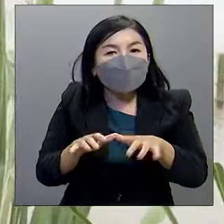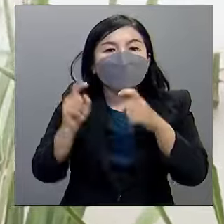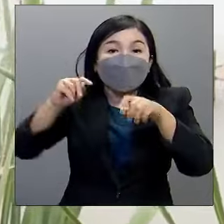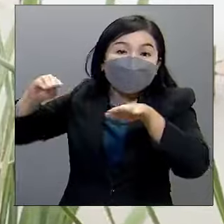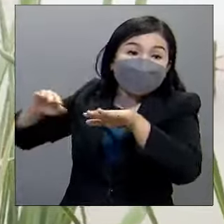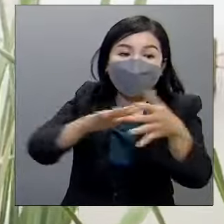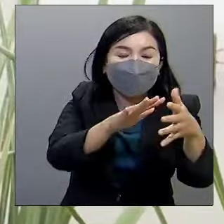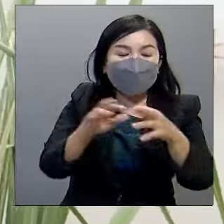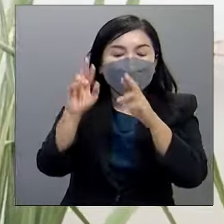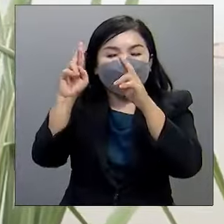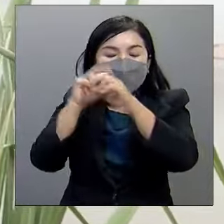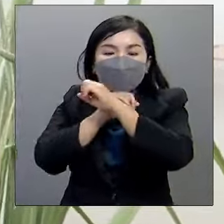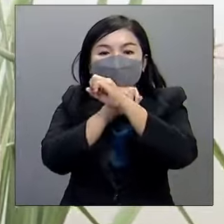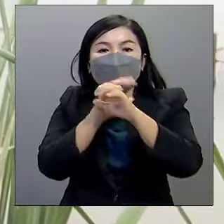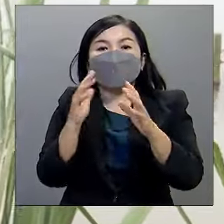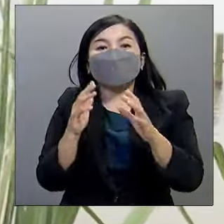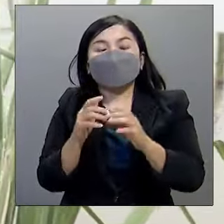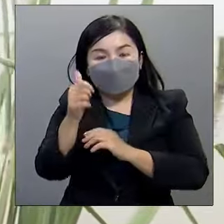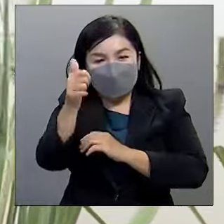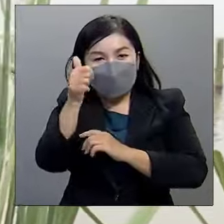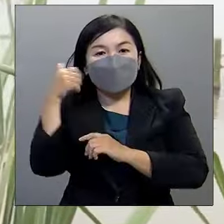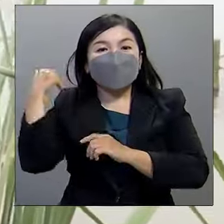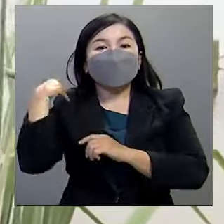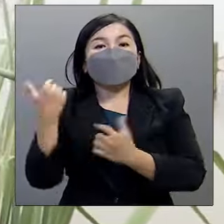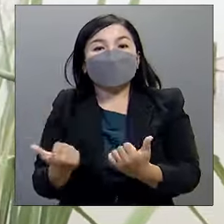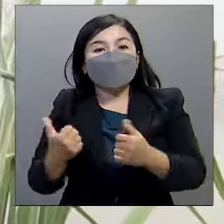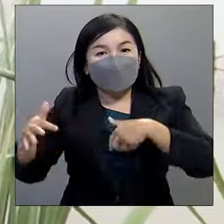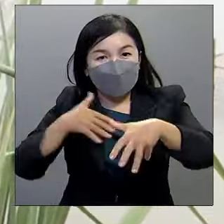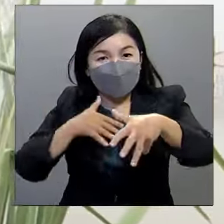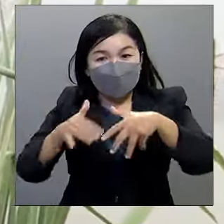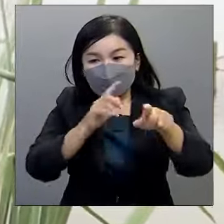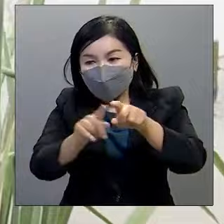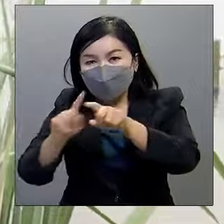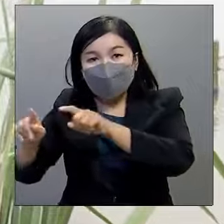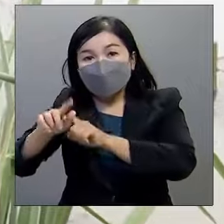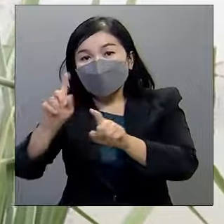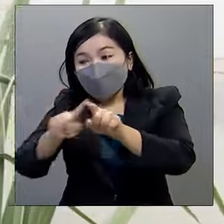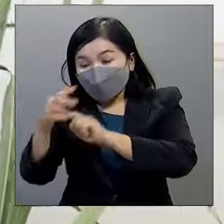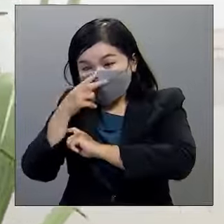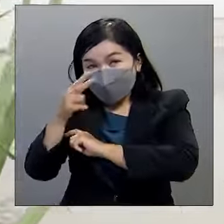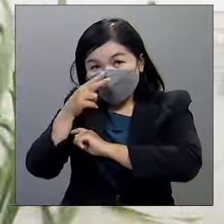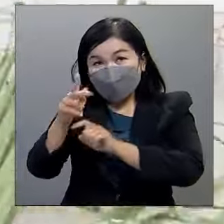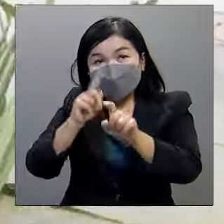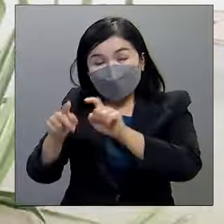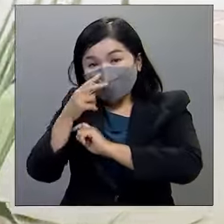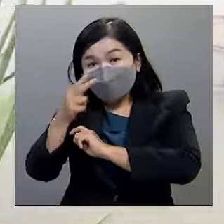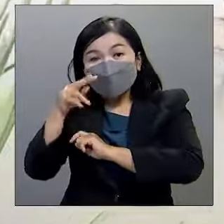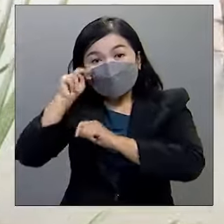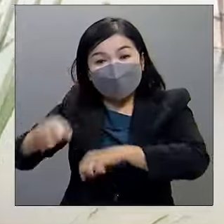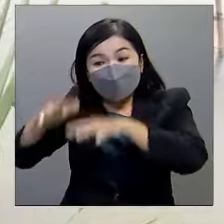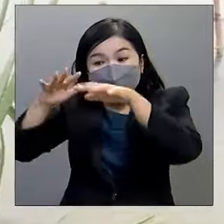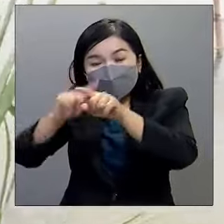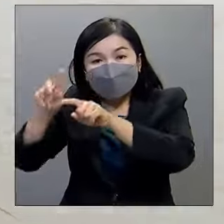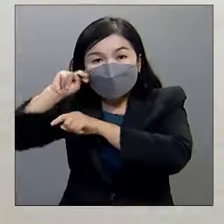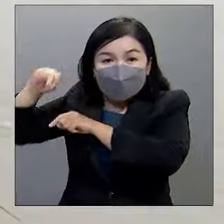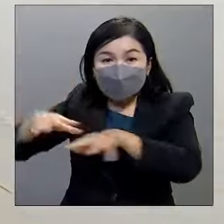ระแสน้ำที่ไหลผ่านถนนค่ะแล้วชาวบ้านบอกว่ายินดีนะคะที่ผู้ประสบภัยน้ำท่วมที่อื่นในพื้นที่ต่างๆนะถ้าเกิดมีแล้วเนี่ยจะน